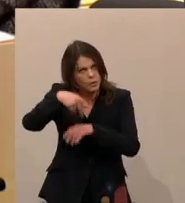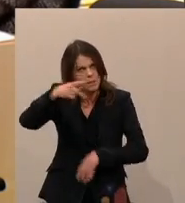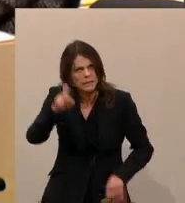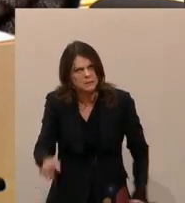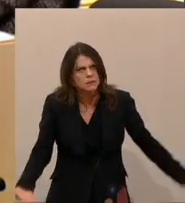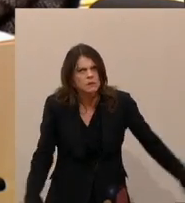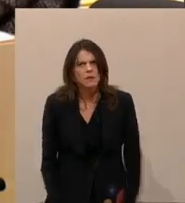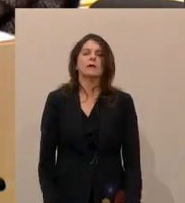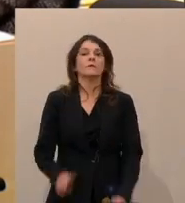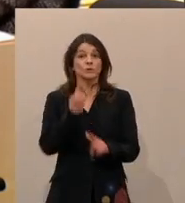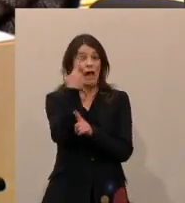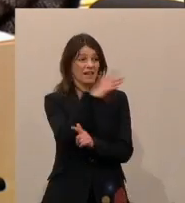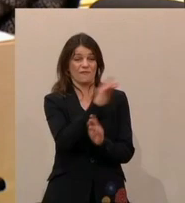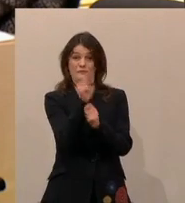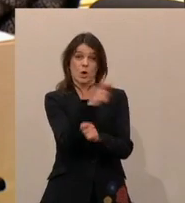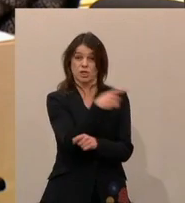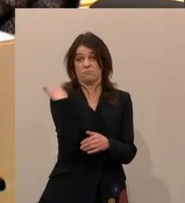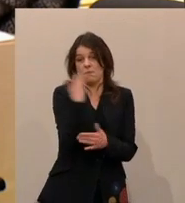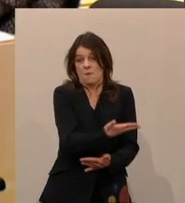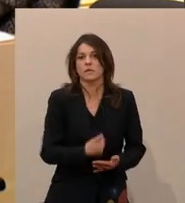das Zweite, was Sie vorgeschlagen haben,